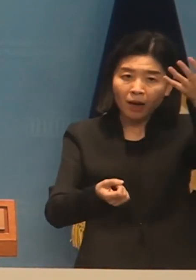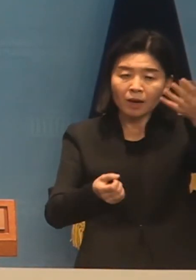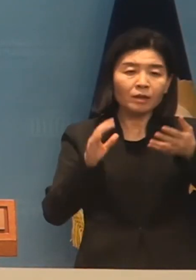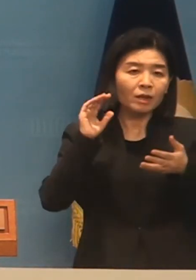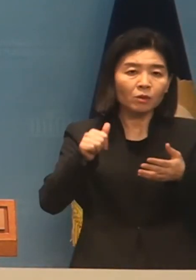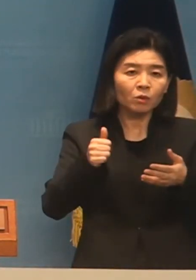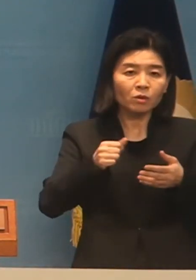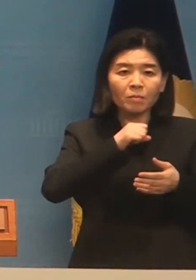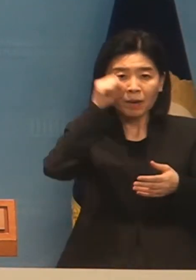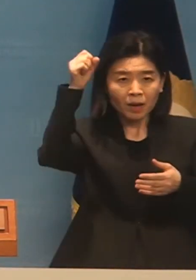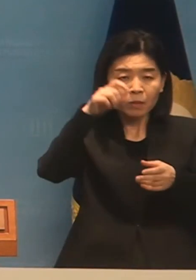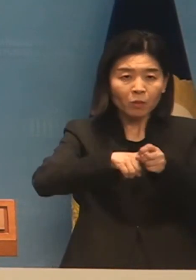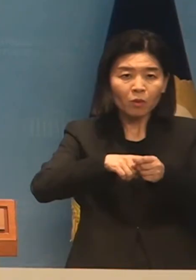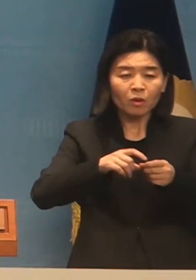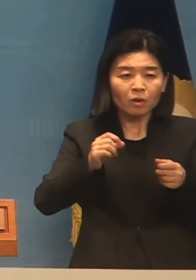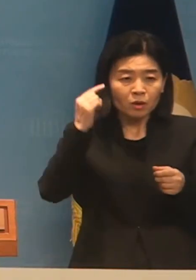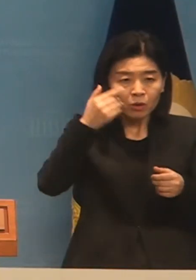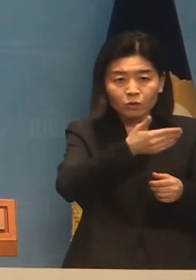위하여 여론조사에서